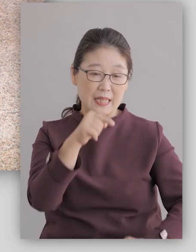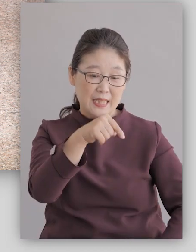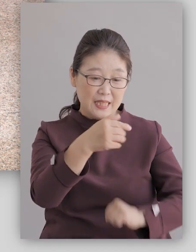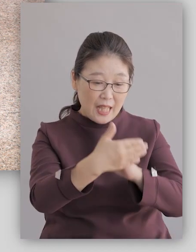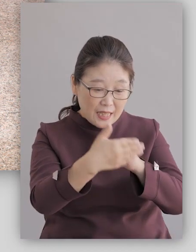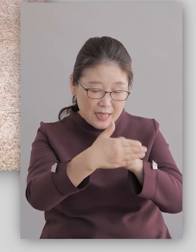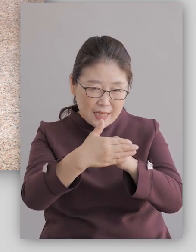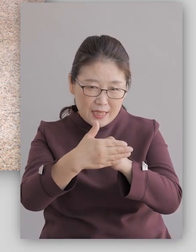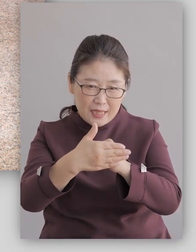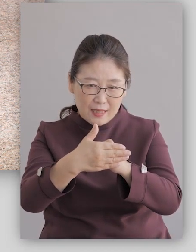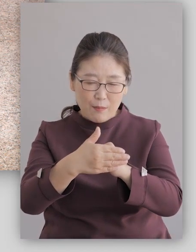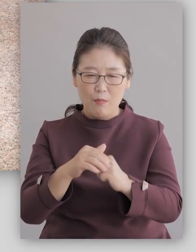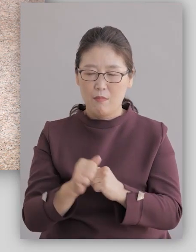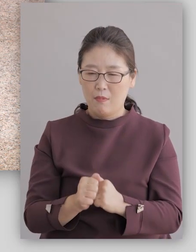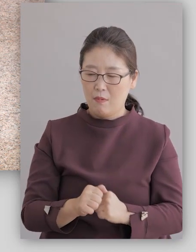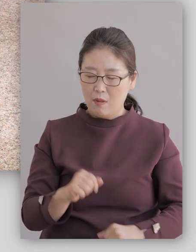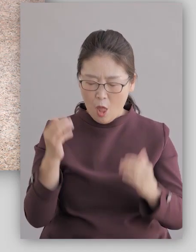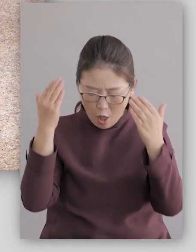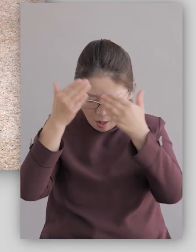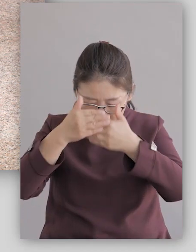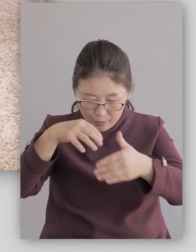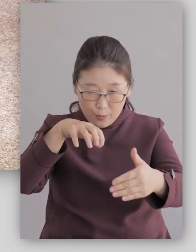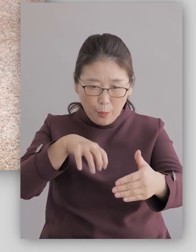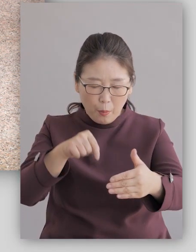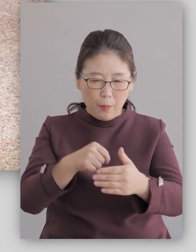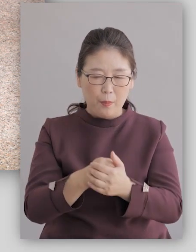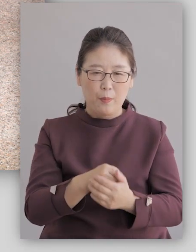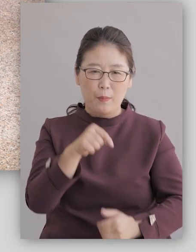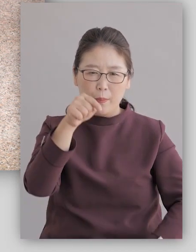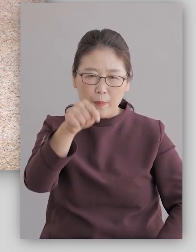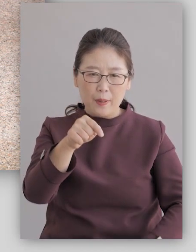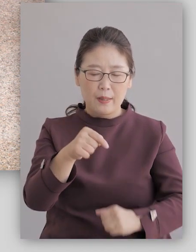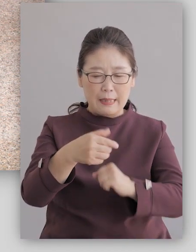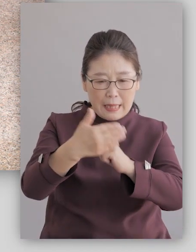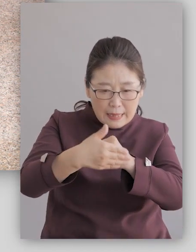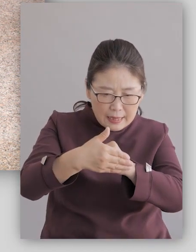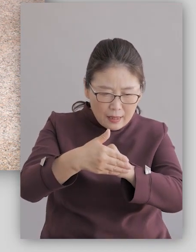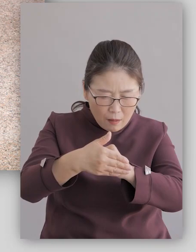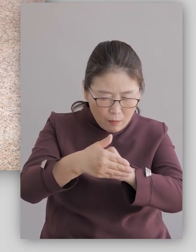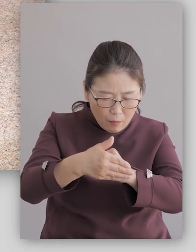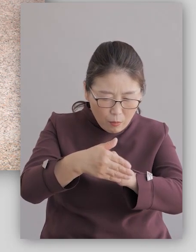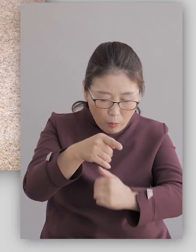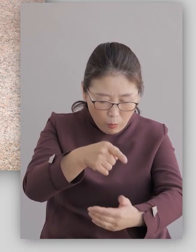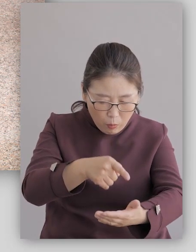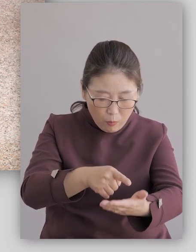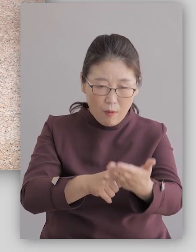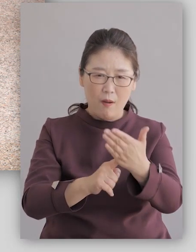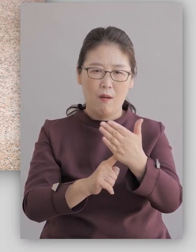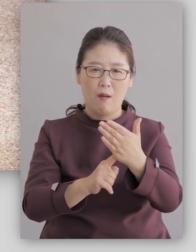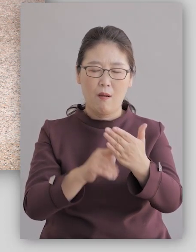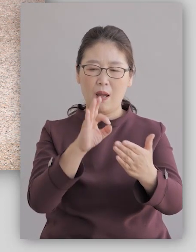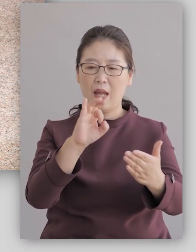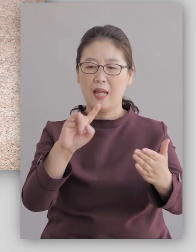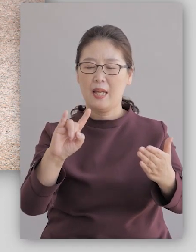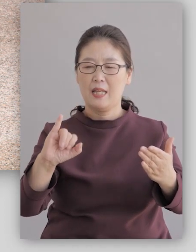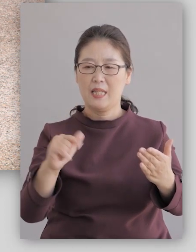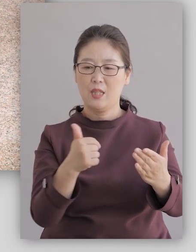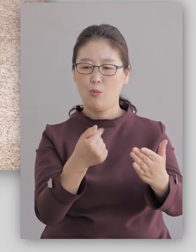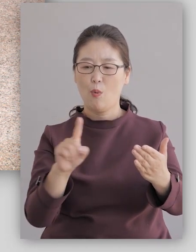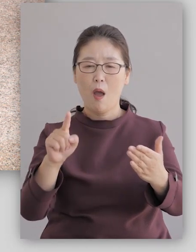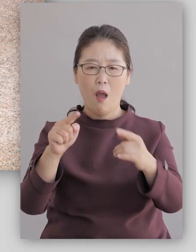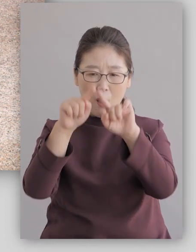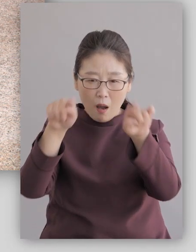사진이 암실에서 다시 이게 이미지가 떠오를 때 이나지에 내가 쐈던